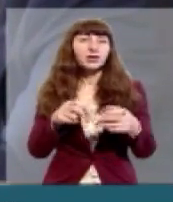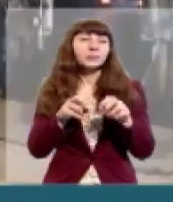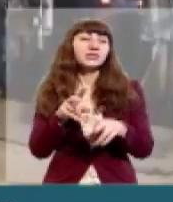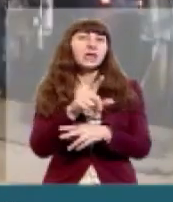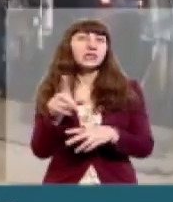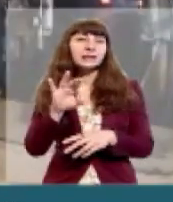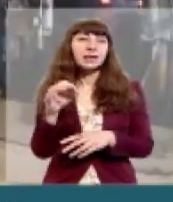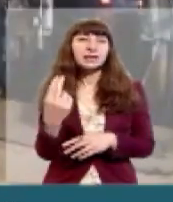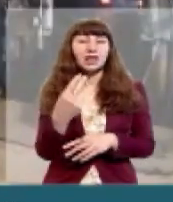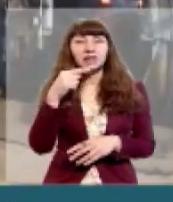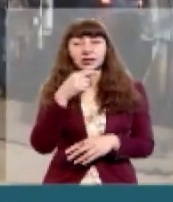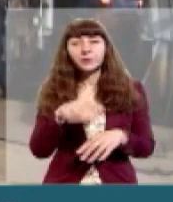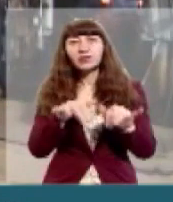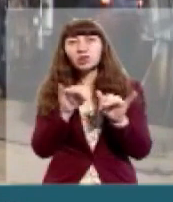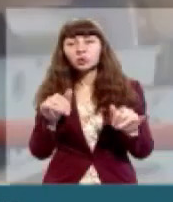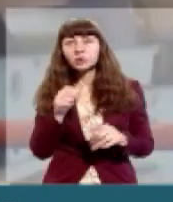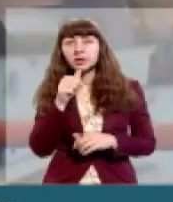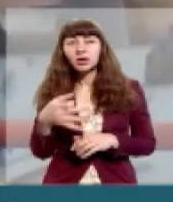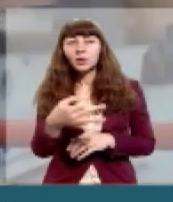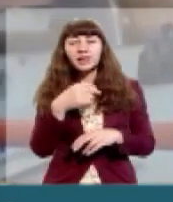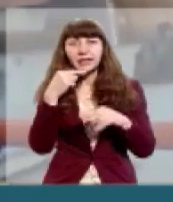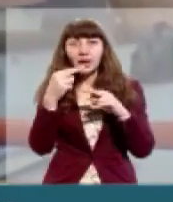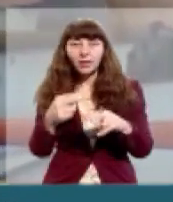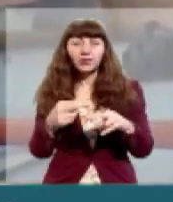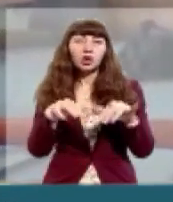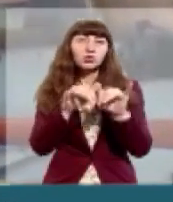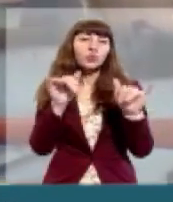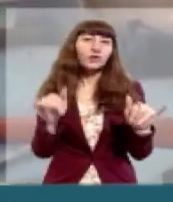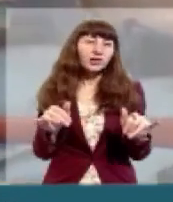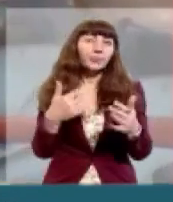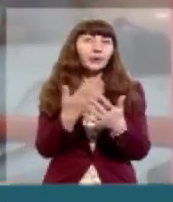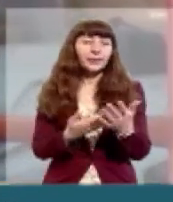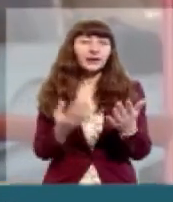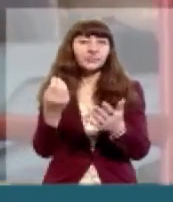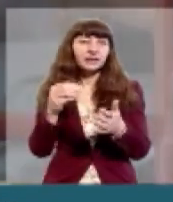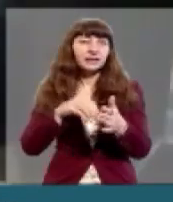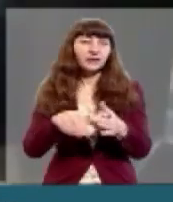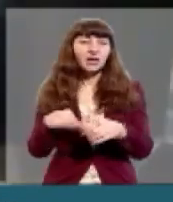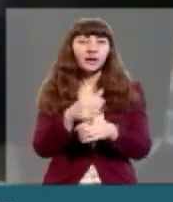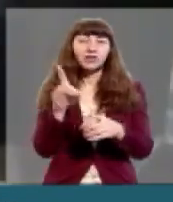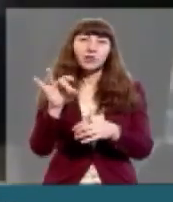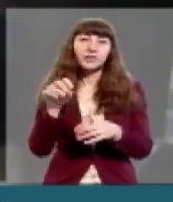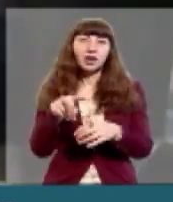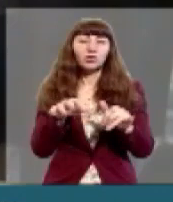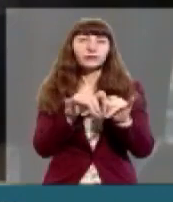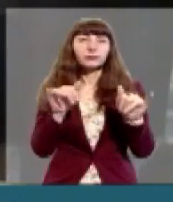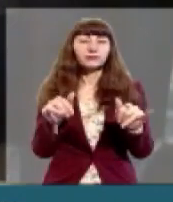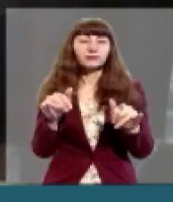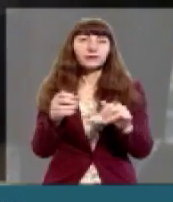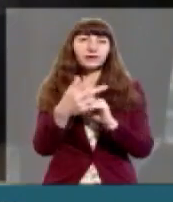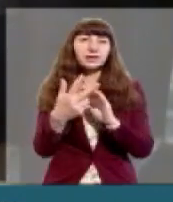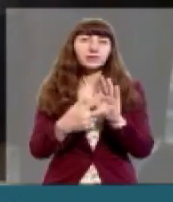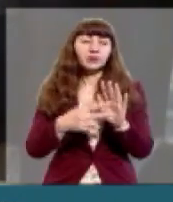специалисты, в социально-экономическом развитии области наблюдается рост. К примеру, инвестиции в основной капитал увеличились почти